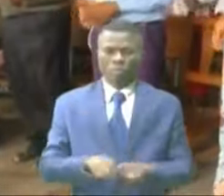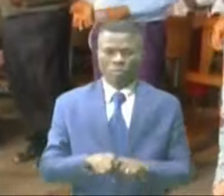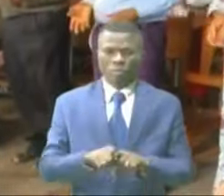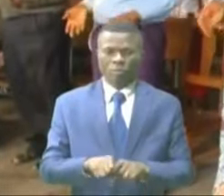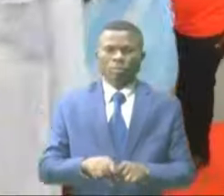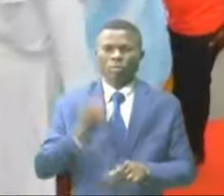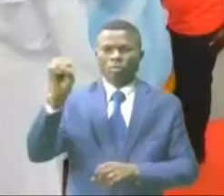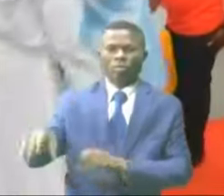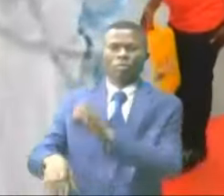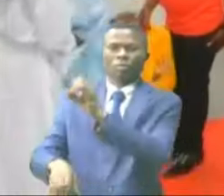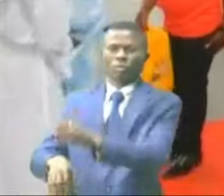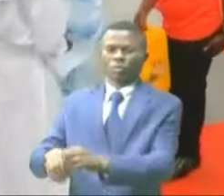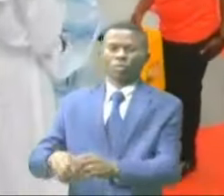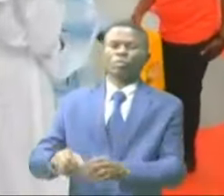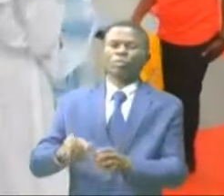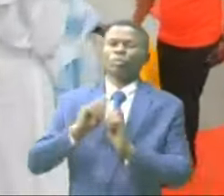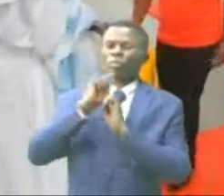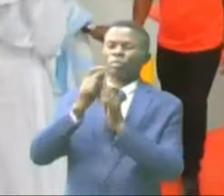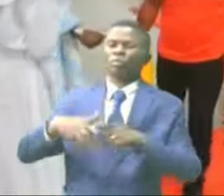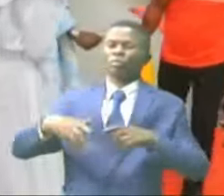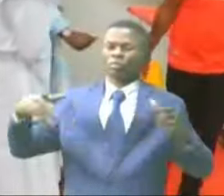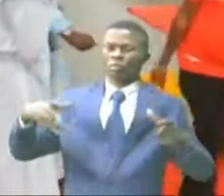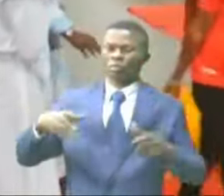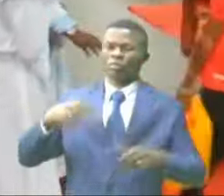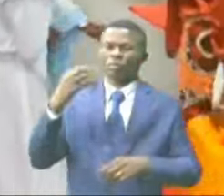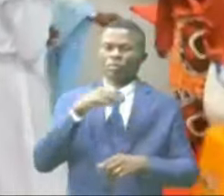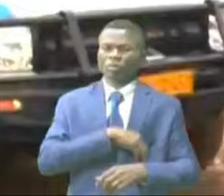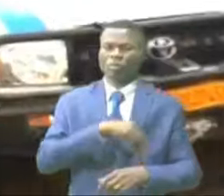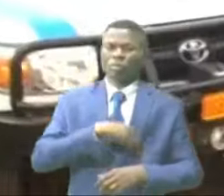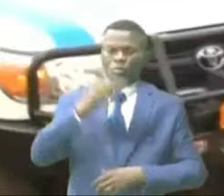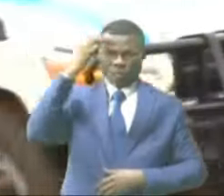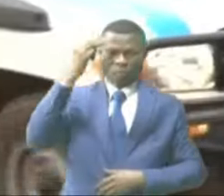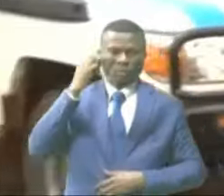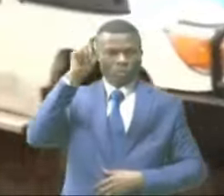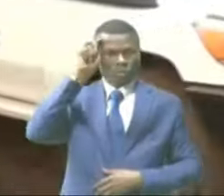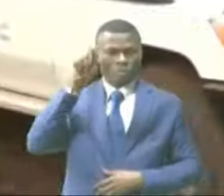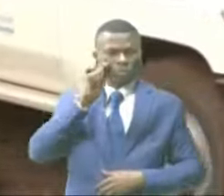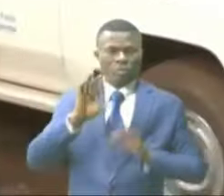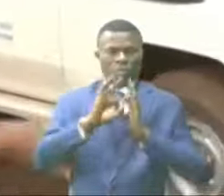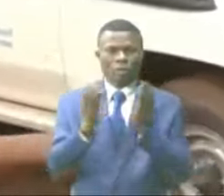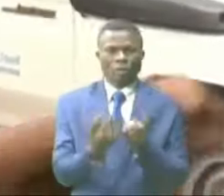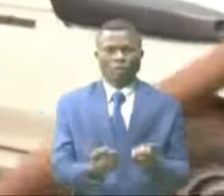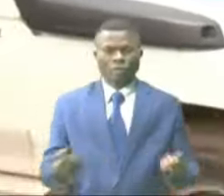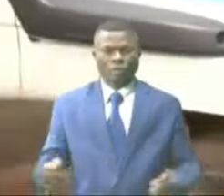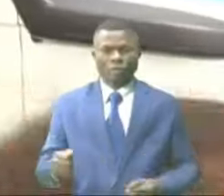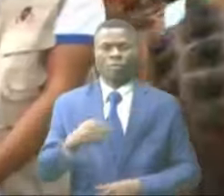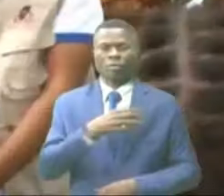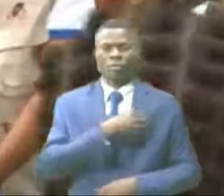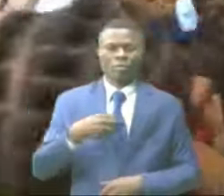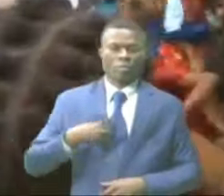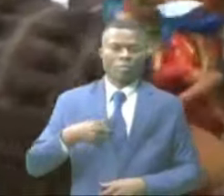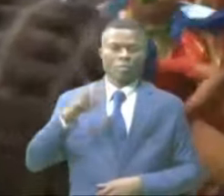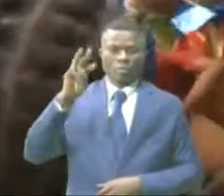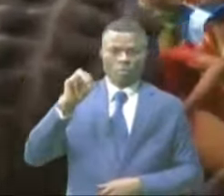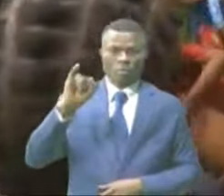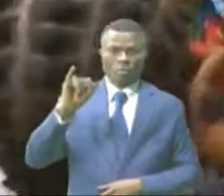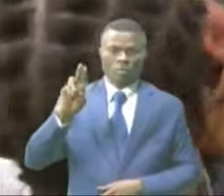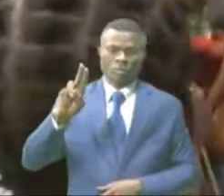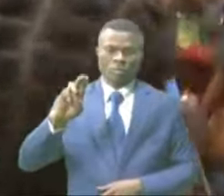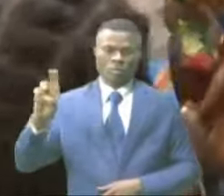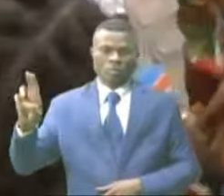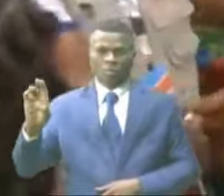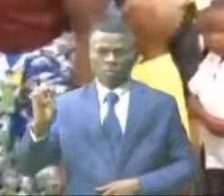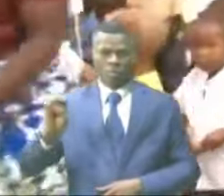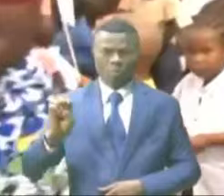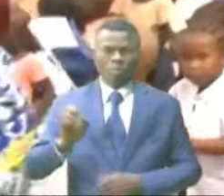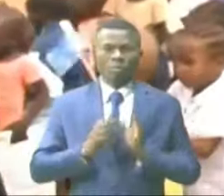les offrandes au Très-Haut. Cette mission de la ministre du Genre, Enfants et Familles, Mireille Massaoubi Moloko, démontre l'engagement